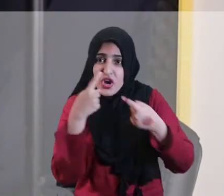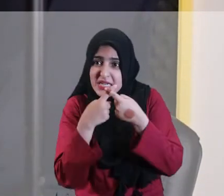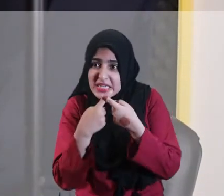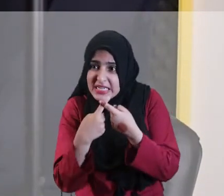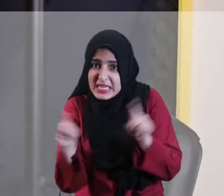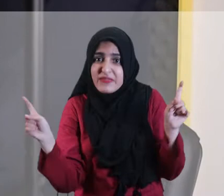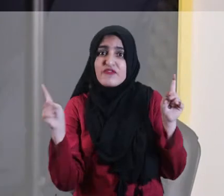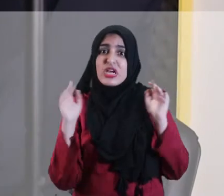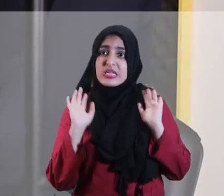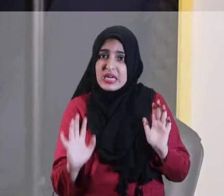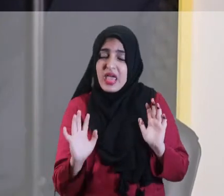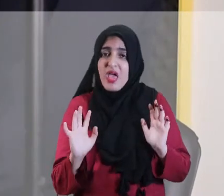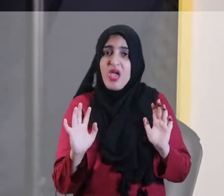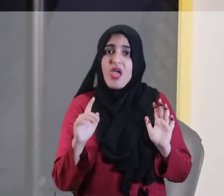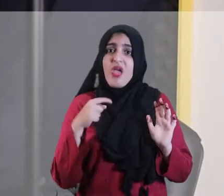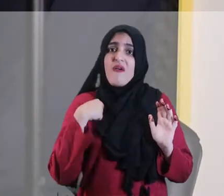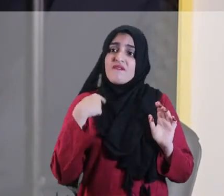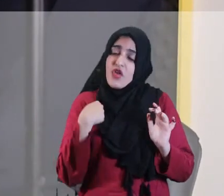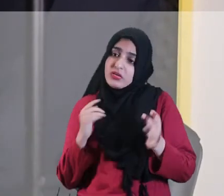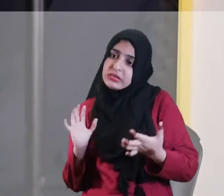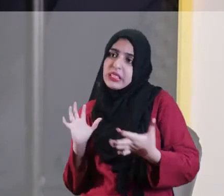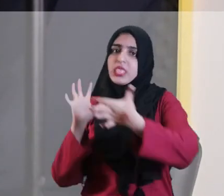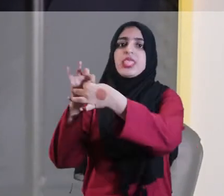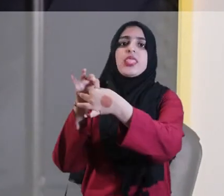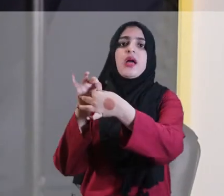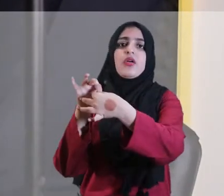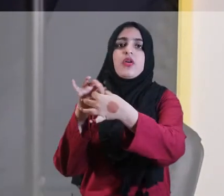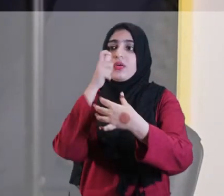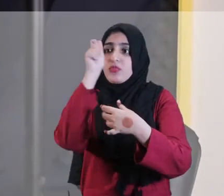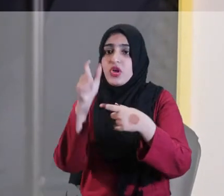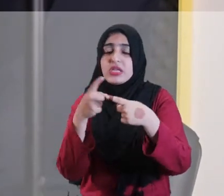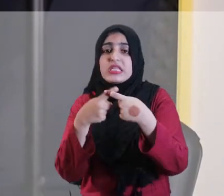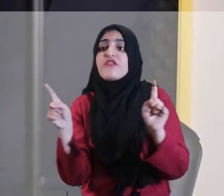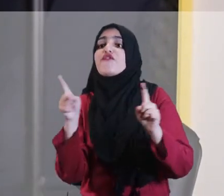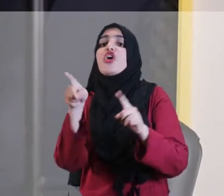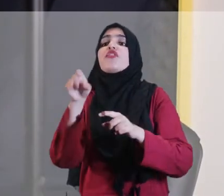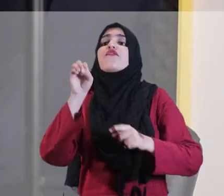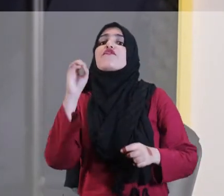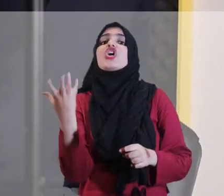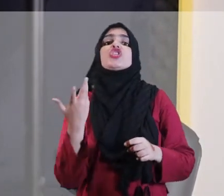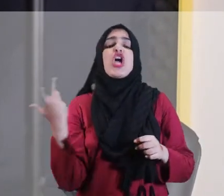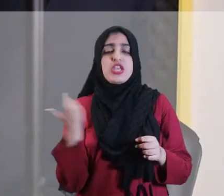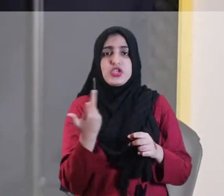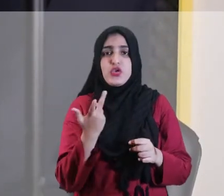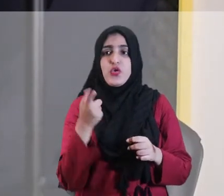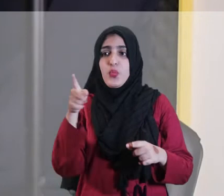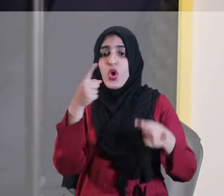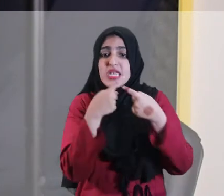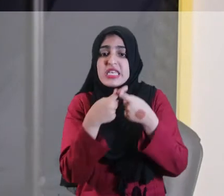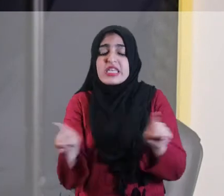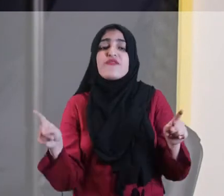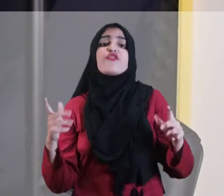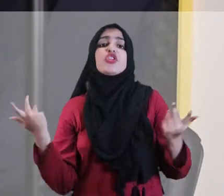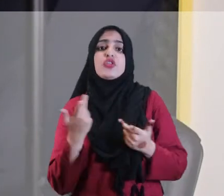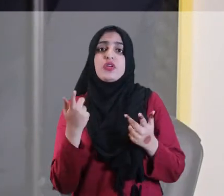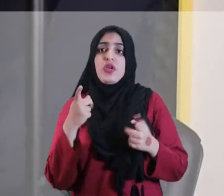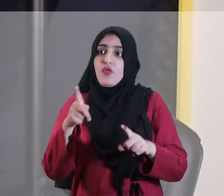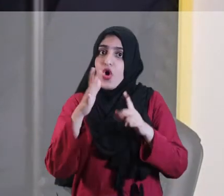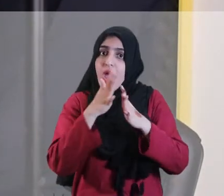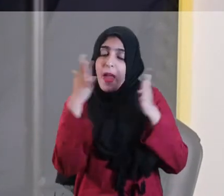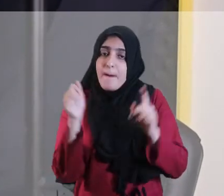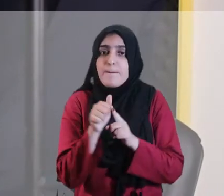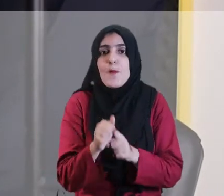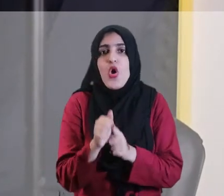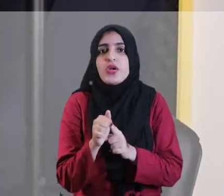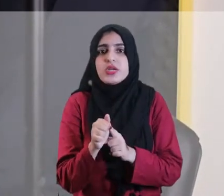News24 अट्रैक्टेड ए पर्सन कि जिस तरह कशिश का वर्ड यूज़ किया था आई थिंक इस अवसर इंपोर्टेंट पॉइंट क्योंकि जिसको